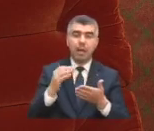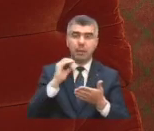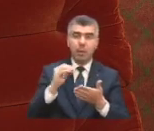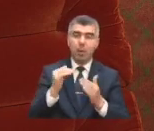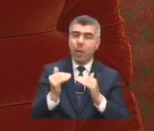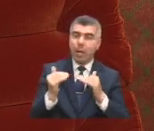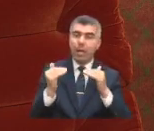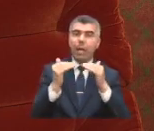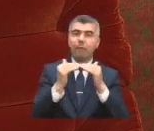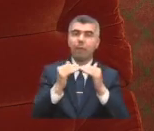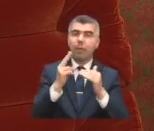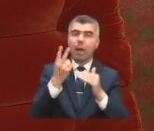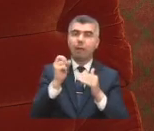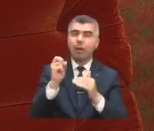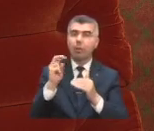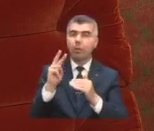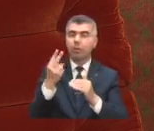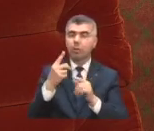سنة